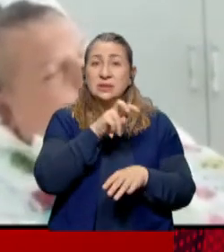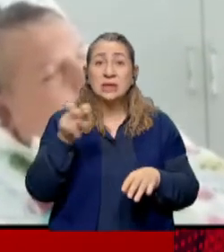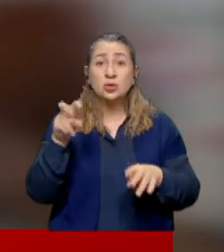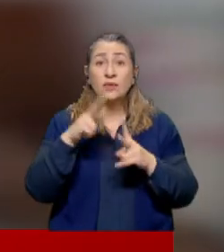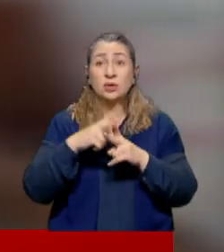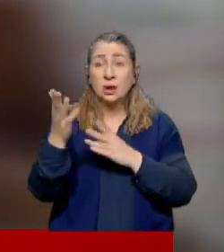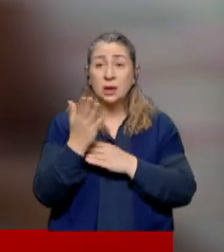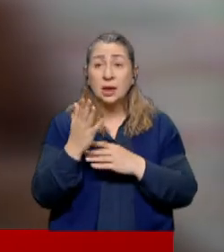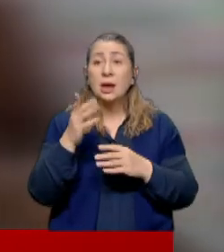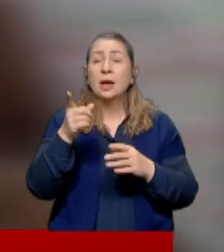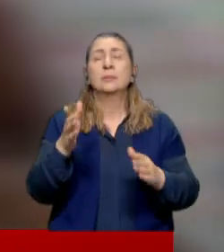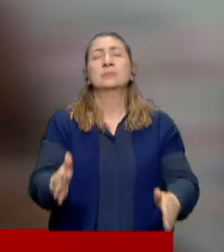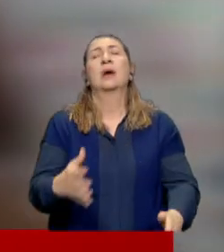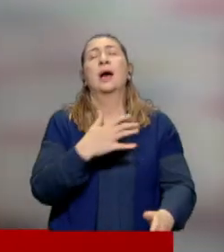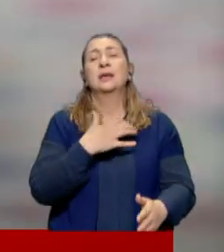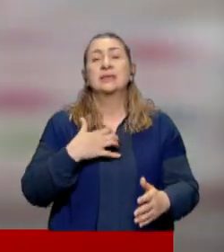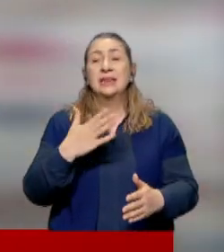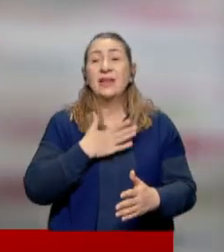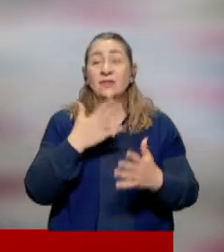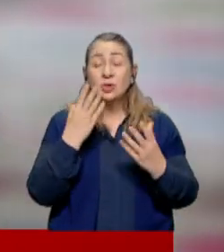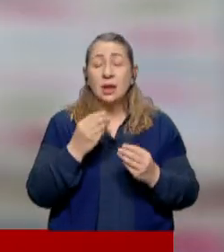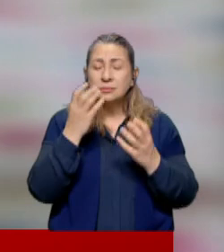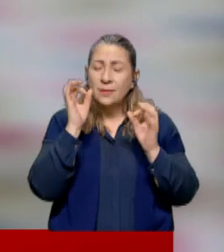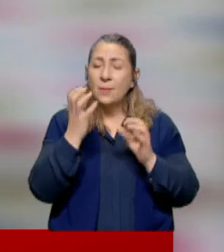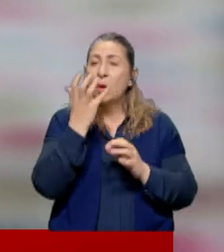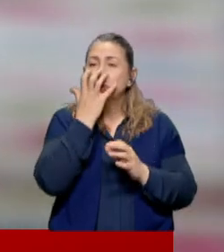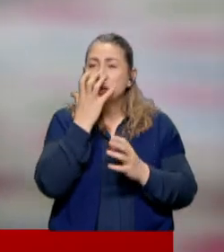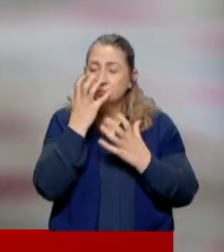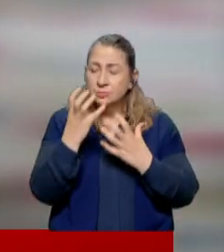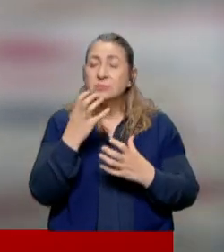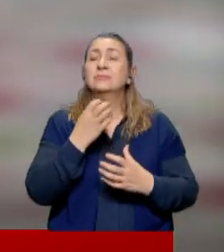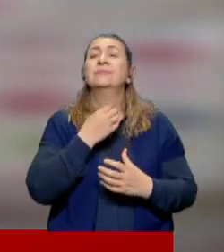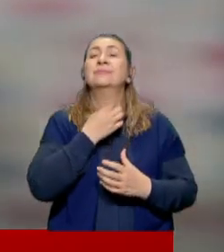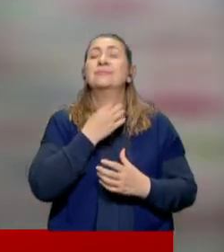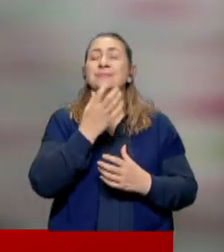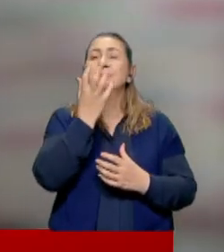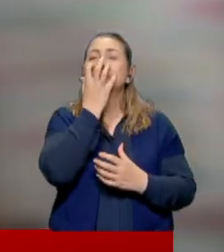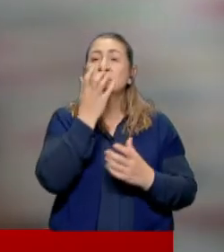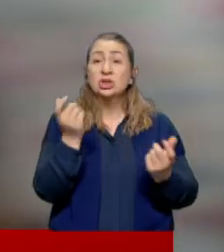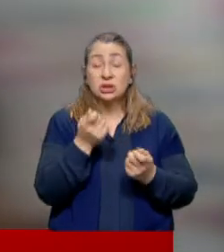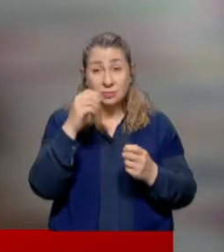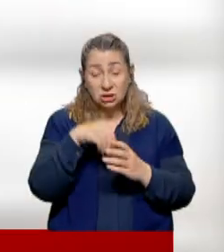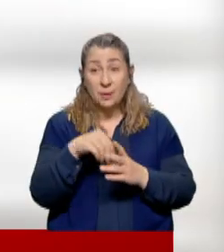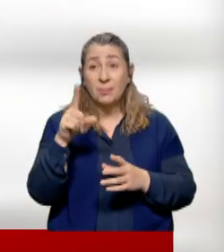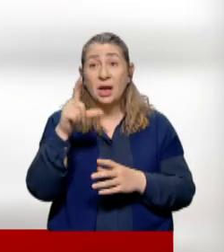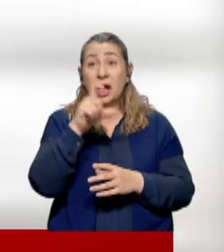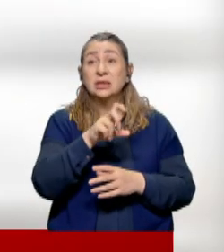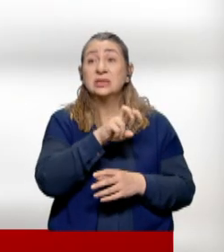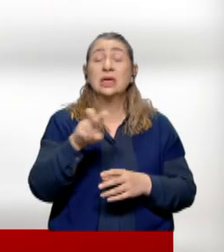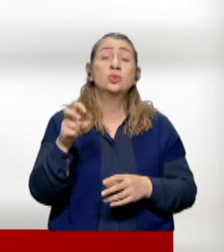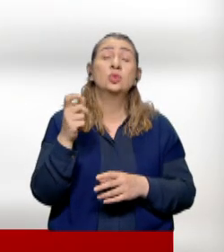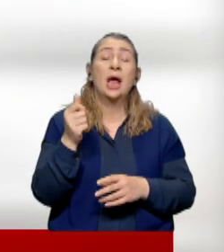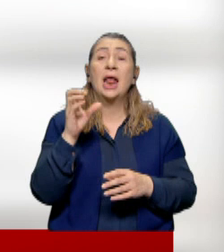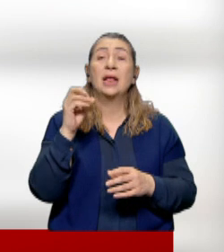fatura geldi. Yatağa bağımlı annesine nefes olan, aralıksız oksijen sağlayan solunum cihazını çalıştırabilmek için ayda 800